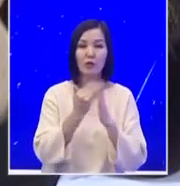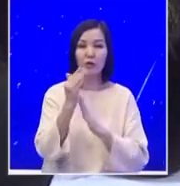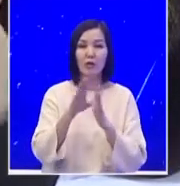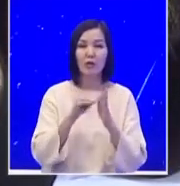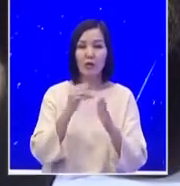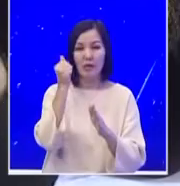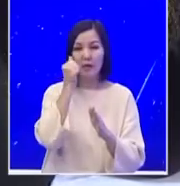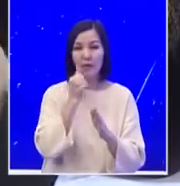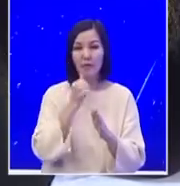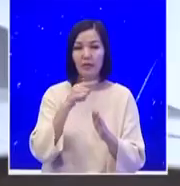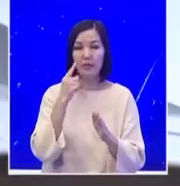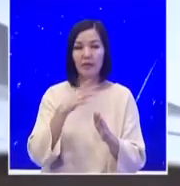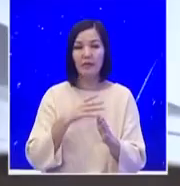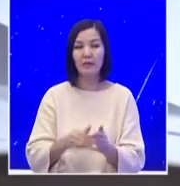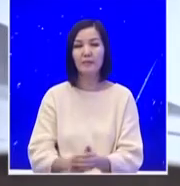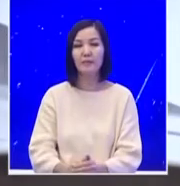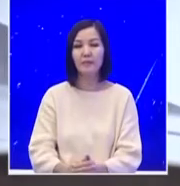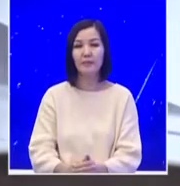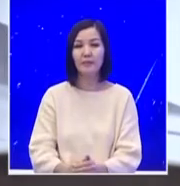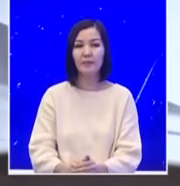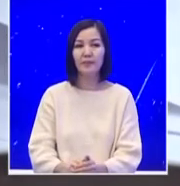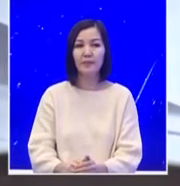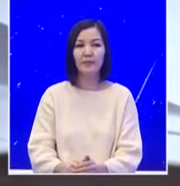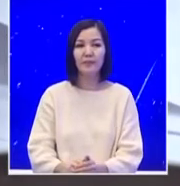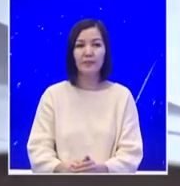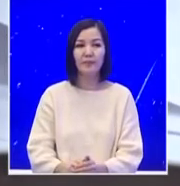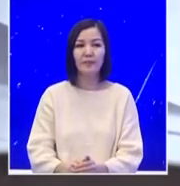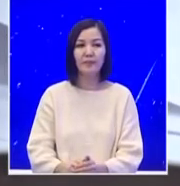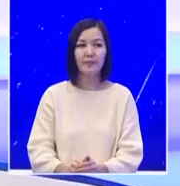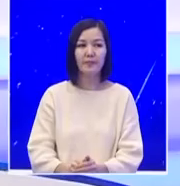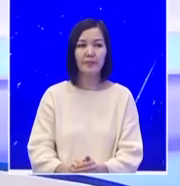алғыстарын білдірді. Медет Жұмабай, Мәди Байбосынов, Жетісу телеарнасы.